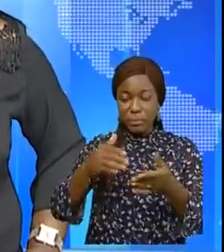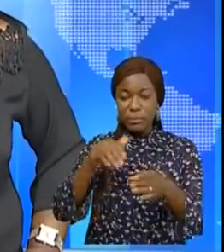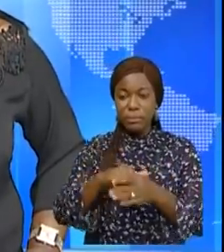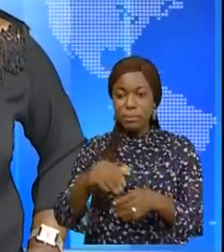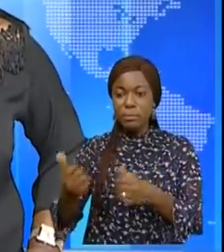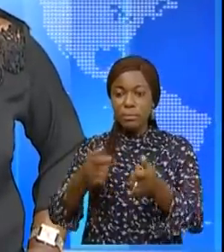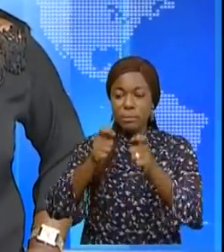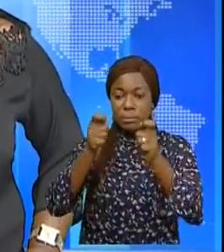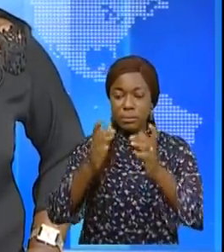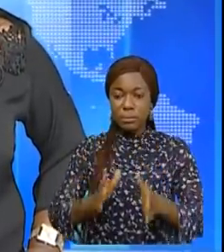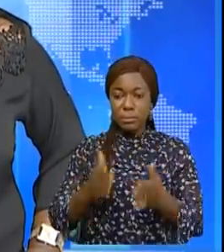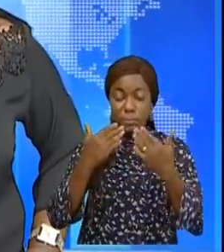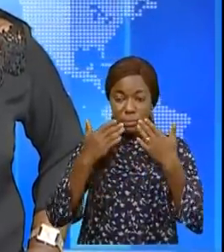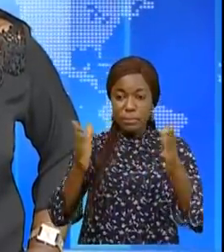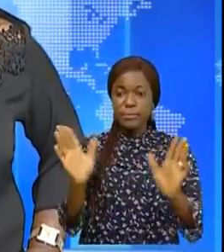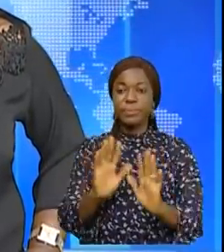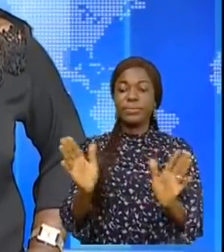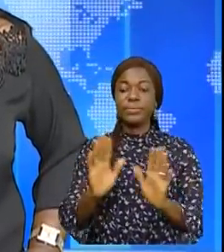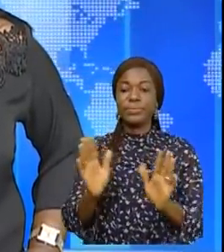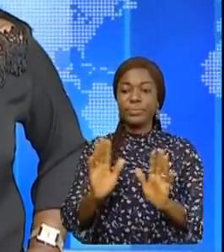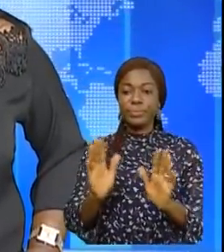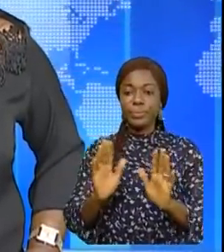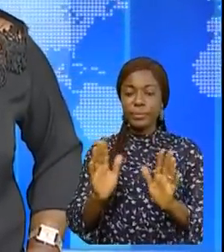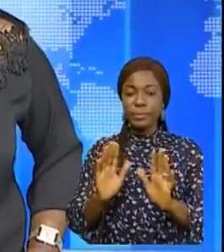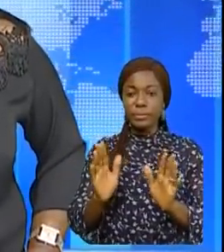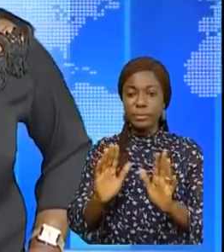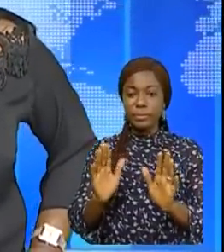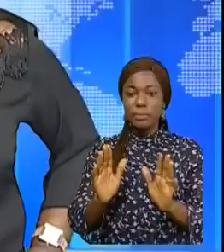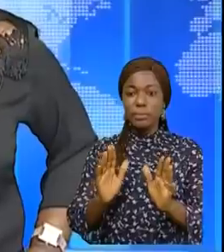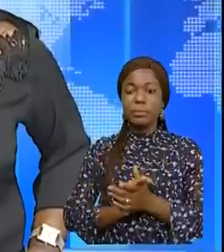à 20h pour la grande édition du soir. D'ici là, portez-vous bien et bonne suite de programme sur la RTNC.